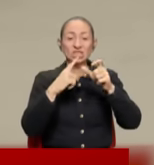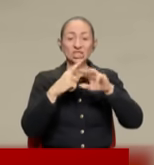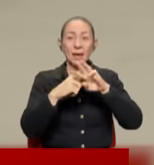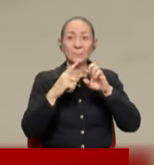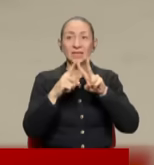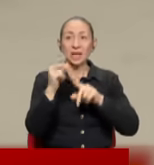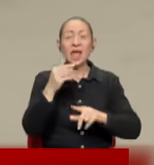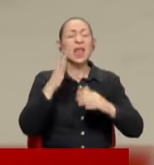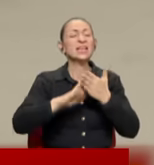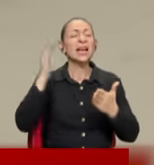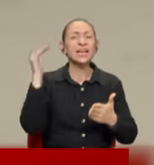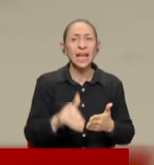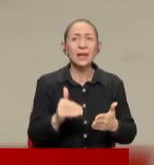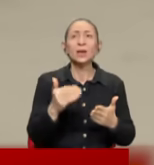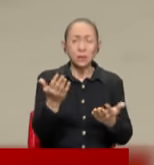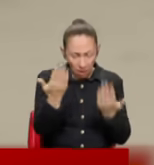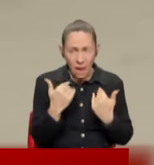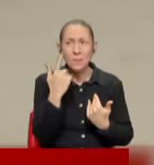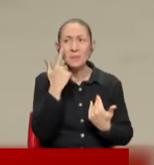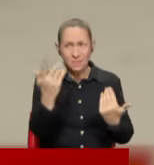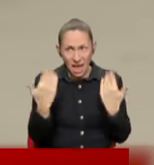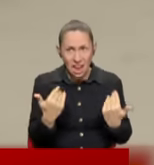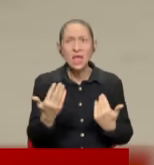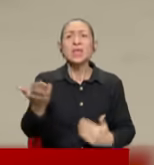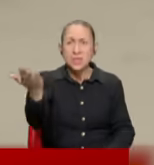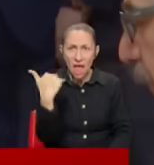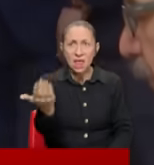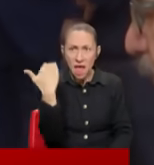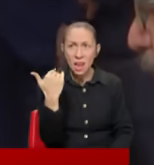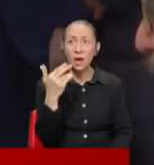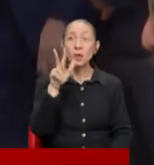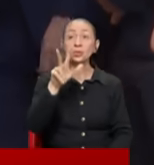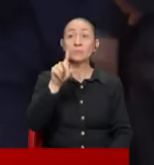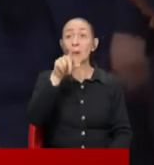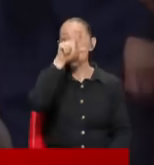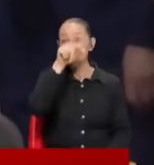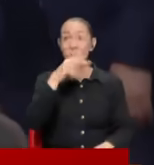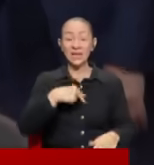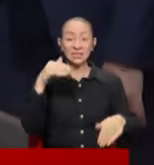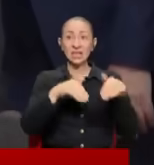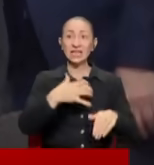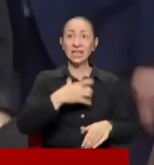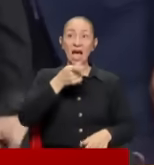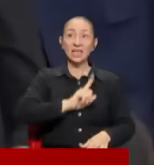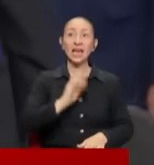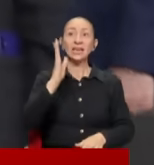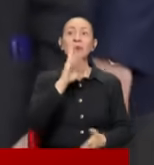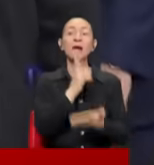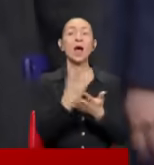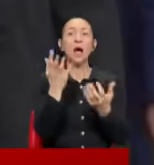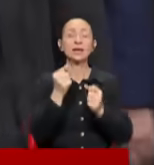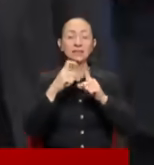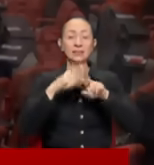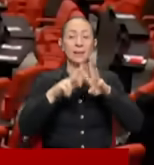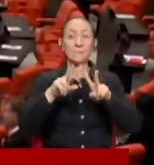ardına koymayın. Gel gel. Gel bakayım. Gel gel. 31 Mart yerel seçimlerine kendi adaylarıyla gitme kararı alan